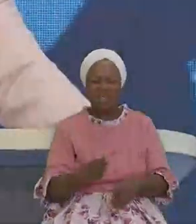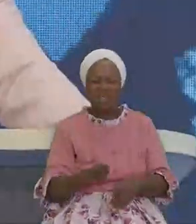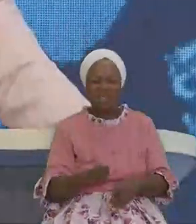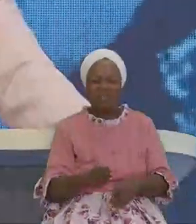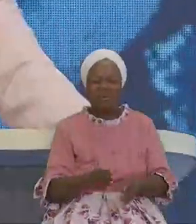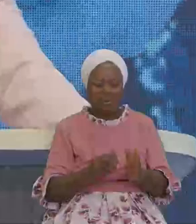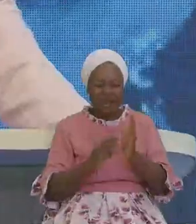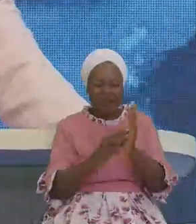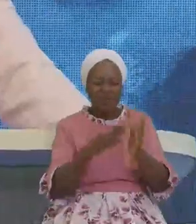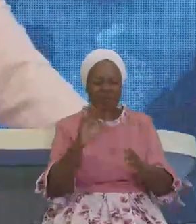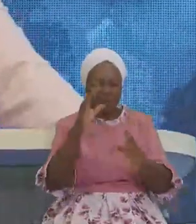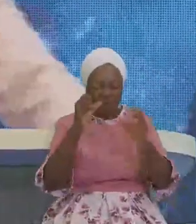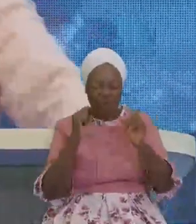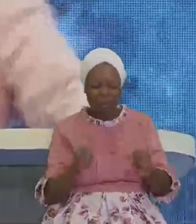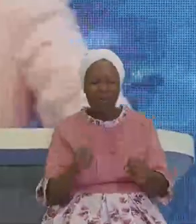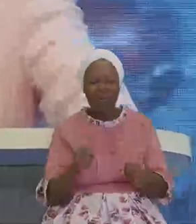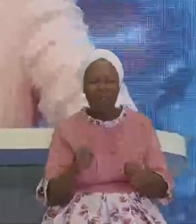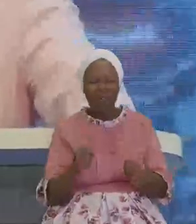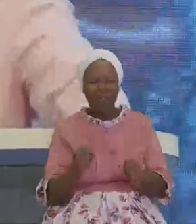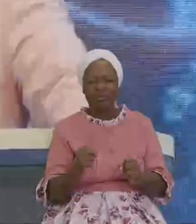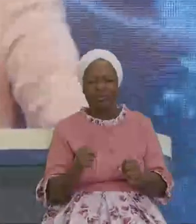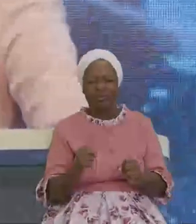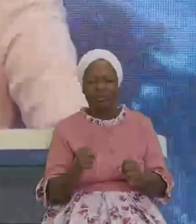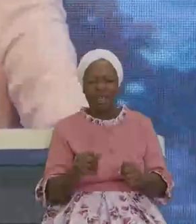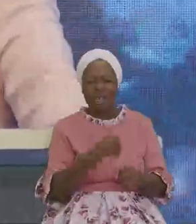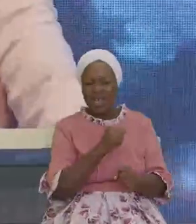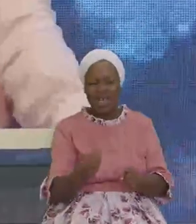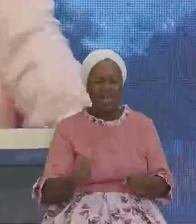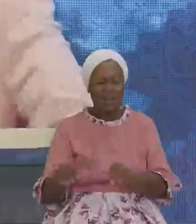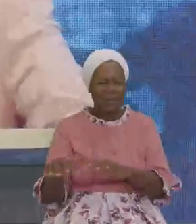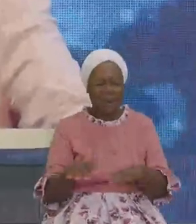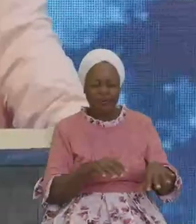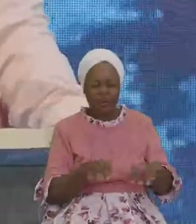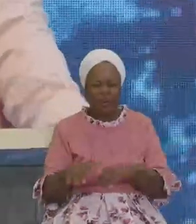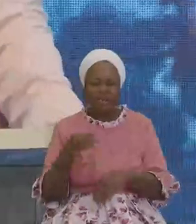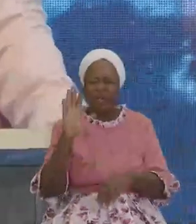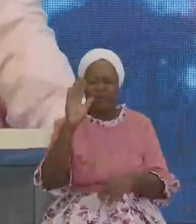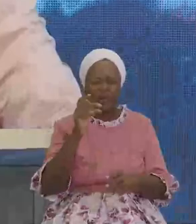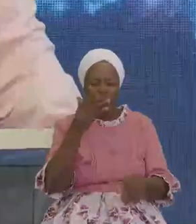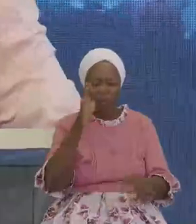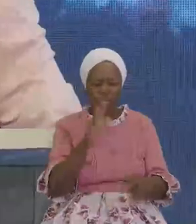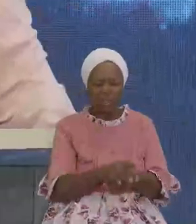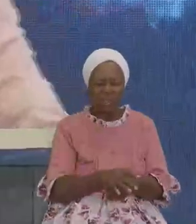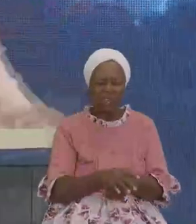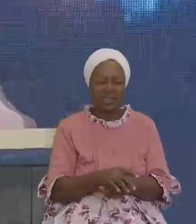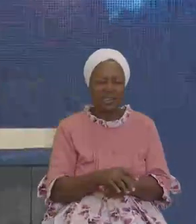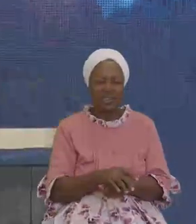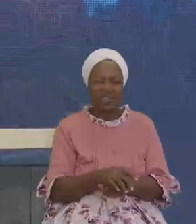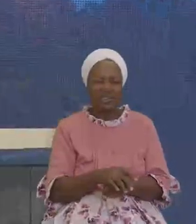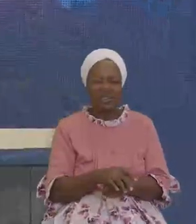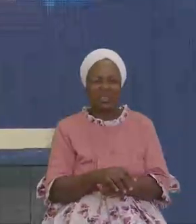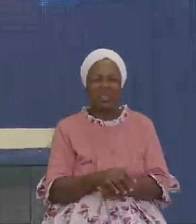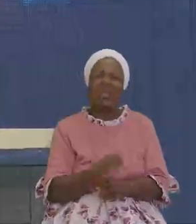Seigneur, qui est la manifestation de ta puissance? l'accomplissement de